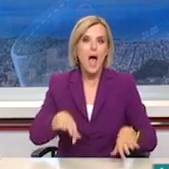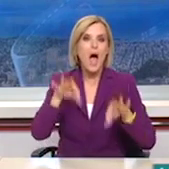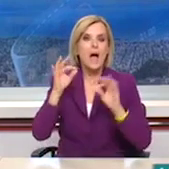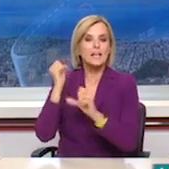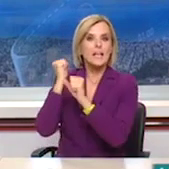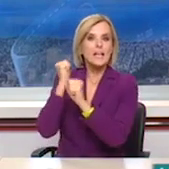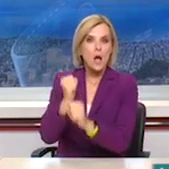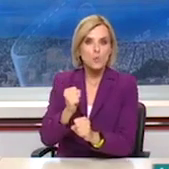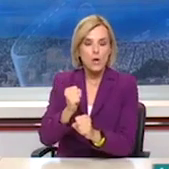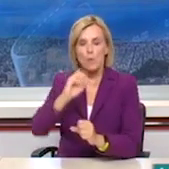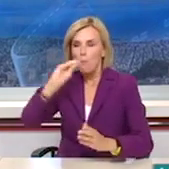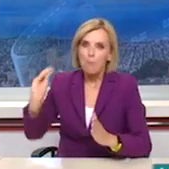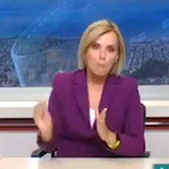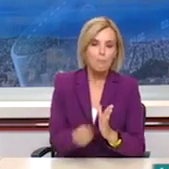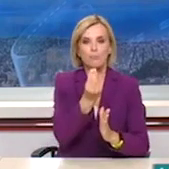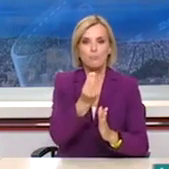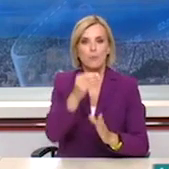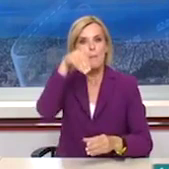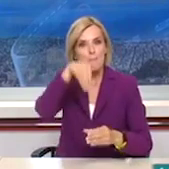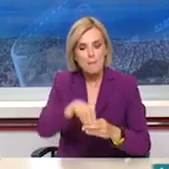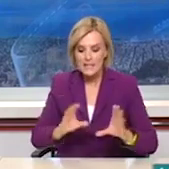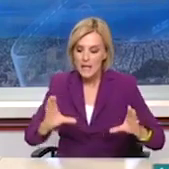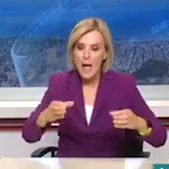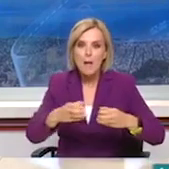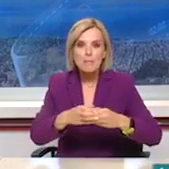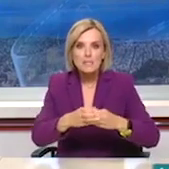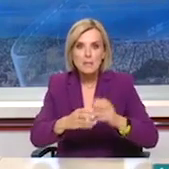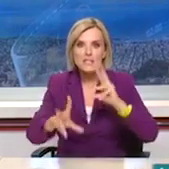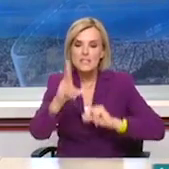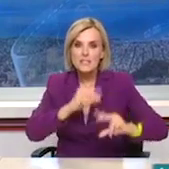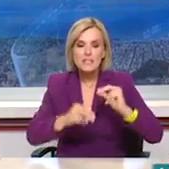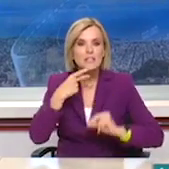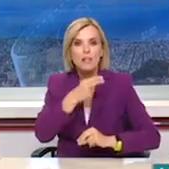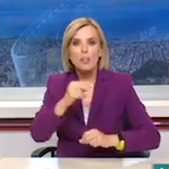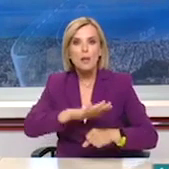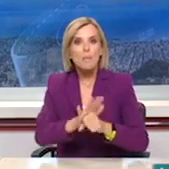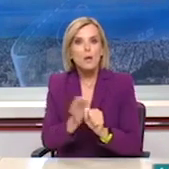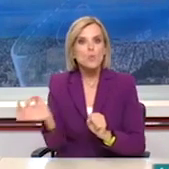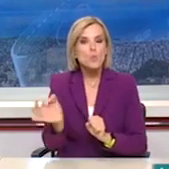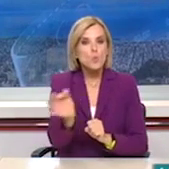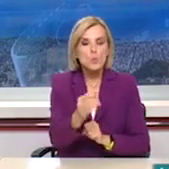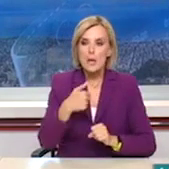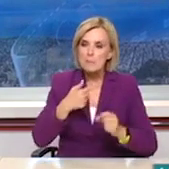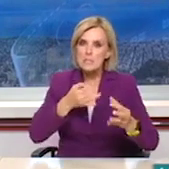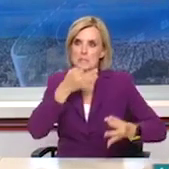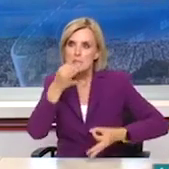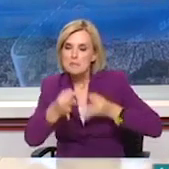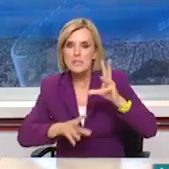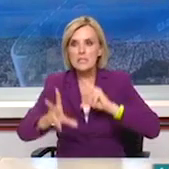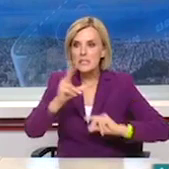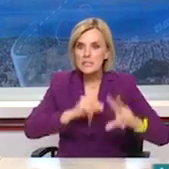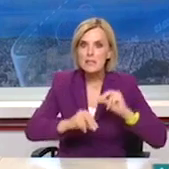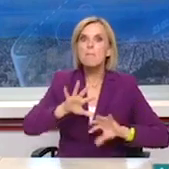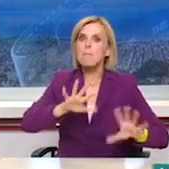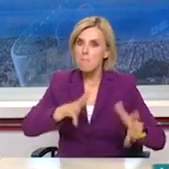πρώτη αναφορά για τον ιό στη συνάντηση των επιστημόνων του Εθνικού Οργανισμού Δημόσιας Υγείας και μάλιστα όταν αναφερθήκαμε στον νέο ιό σαν μια πιθανή